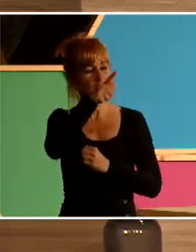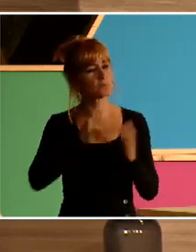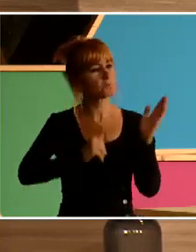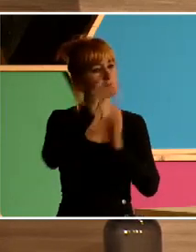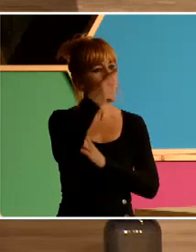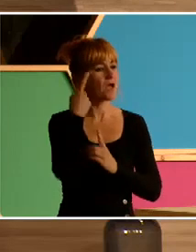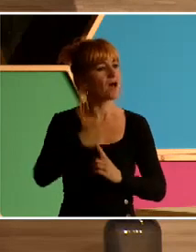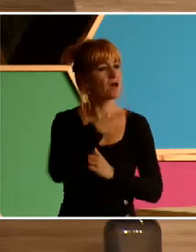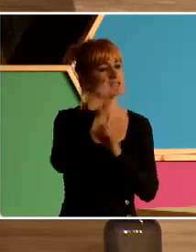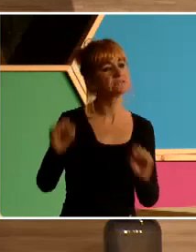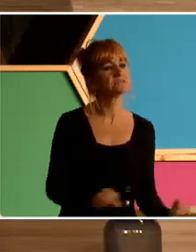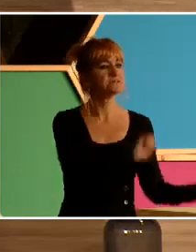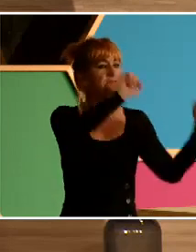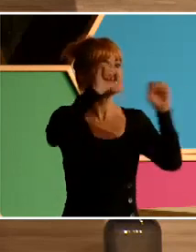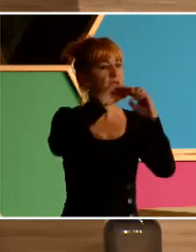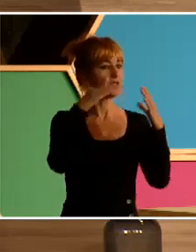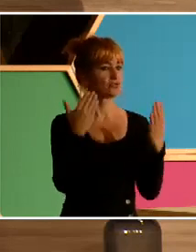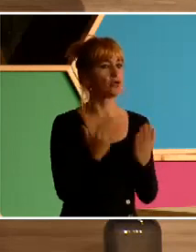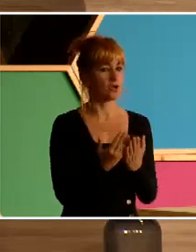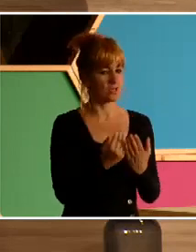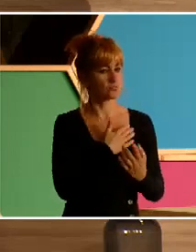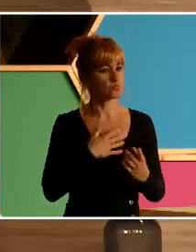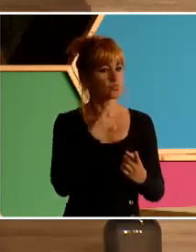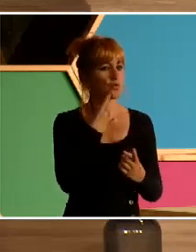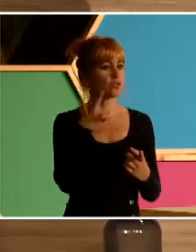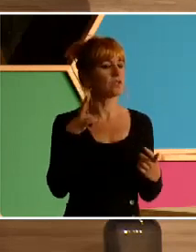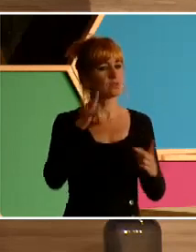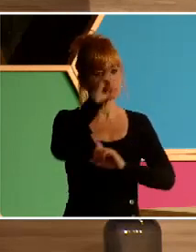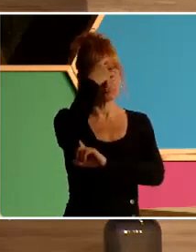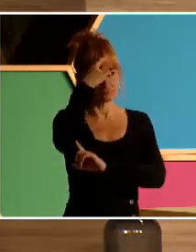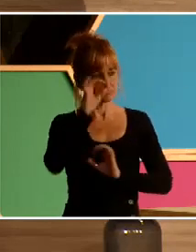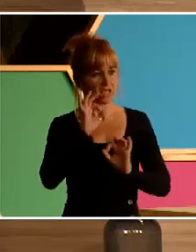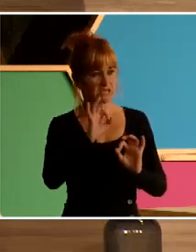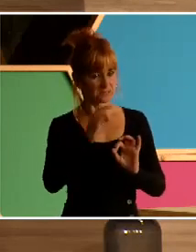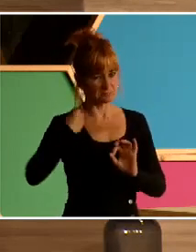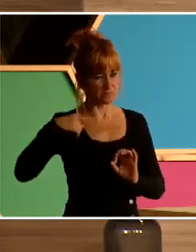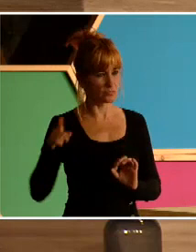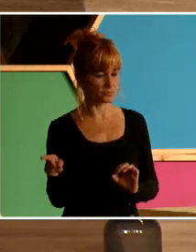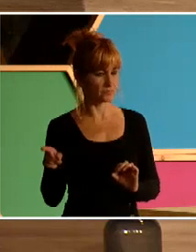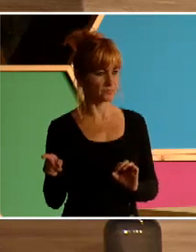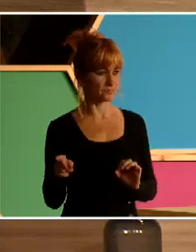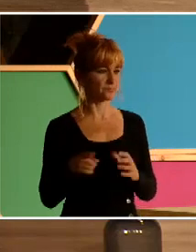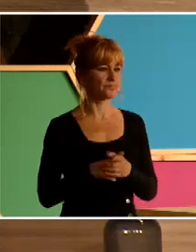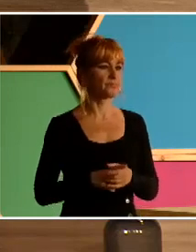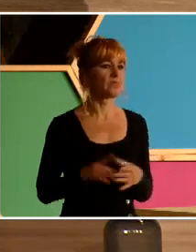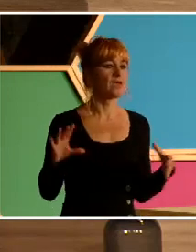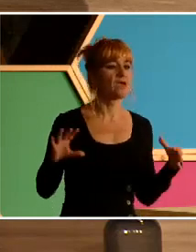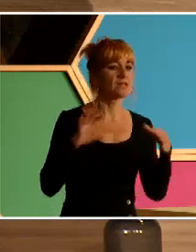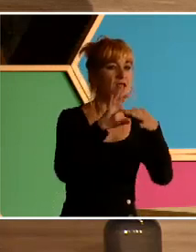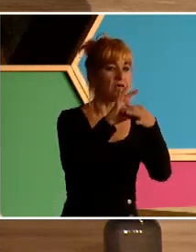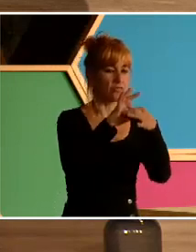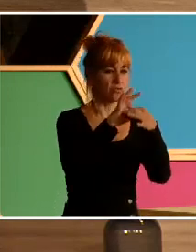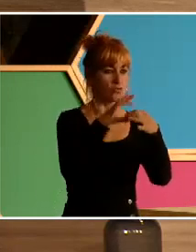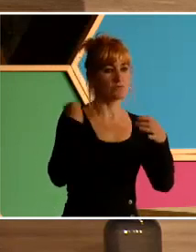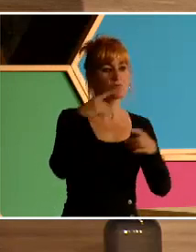defensant les escoles, doncs tenia que veure amb aquesta concepció, i tenia que veure amb el que havia fet la